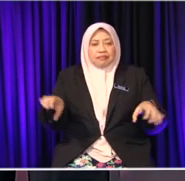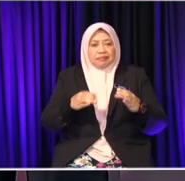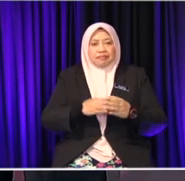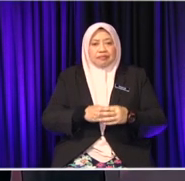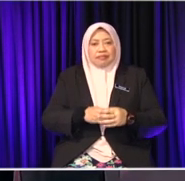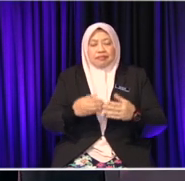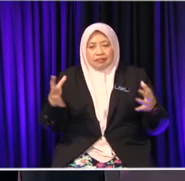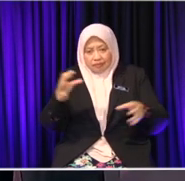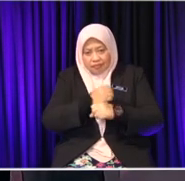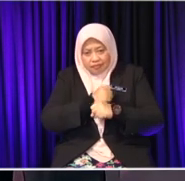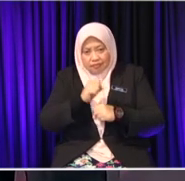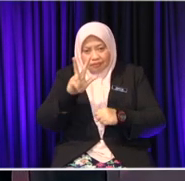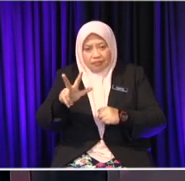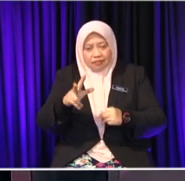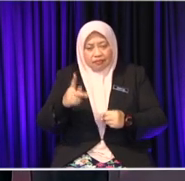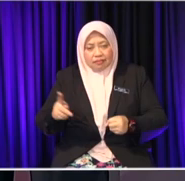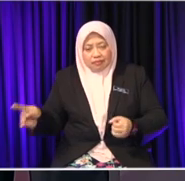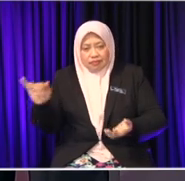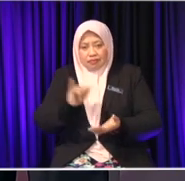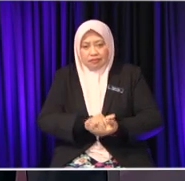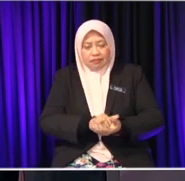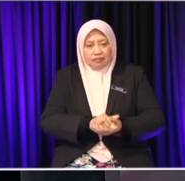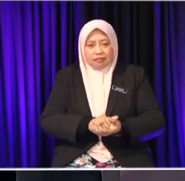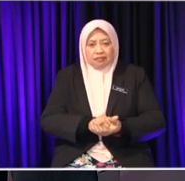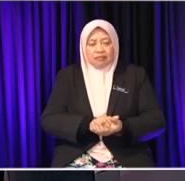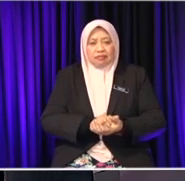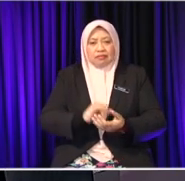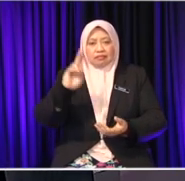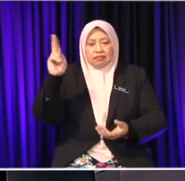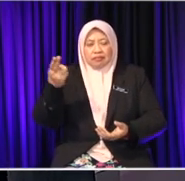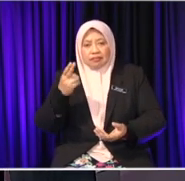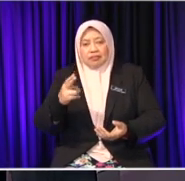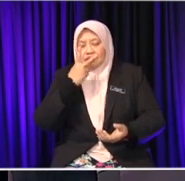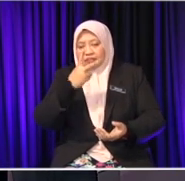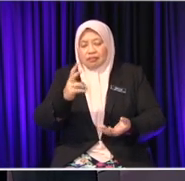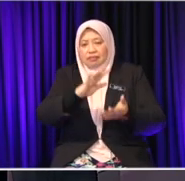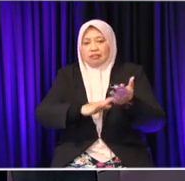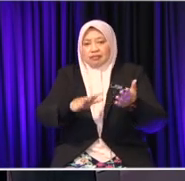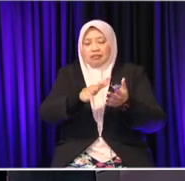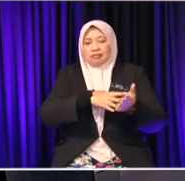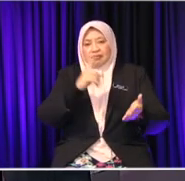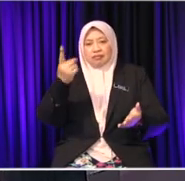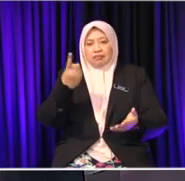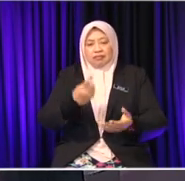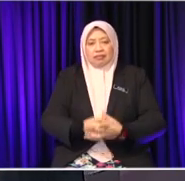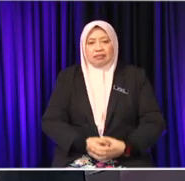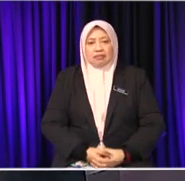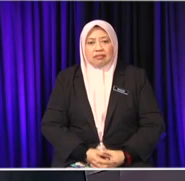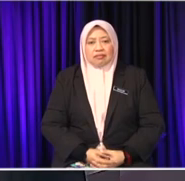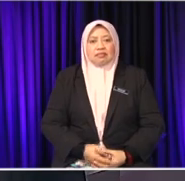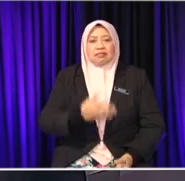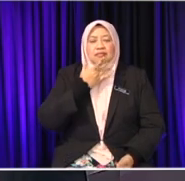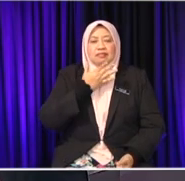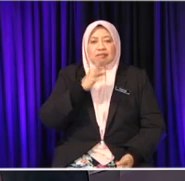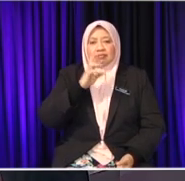oke gantine ungu dan juga kita hanya perlu jadwal saja Oke jadi jadwalnya warna merah itu